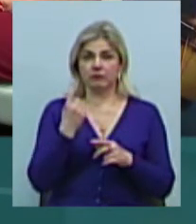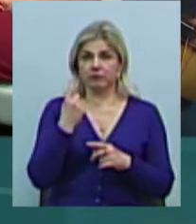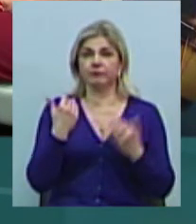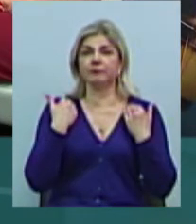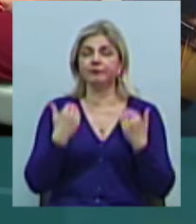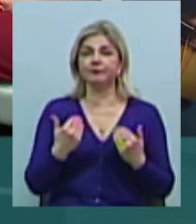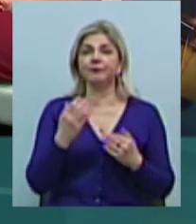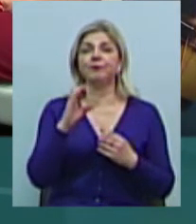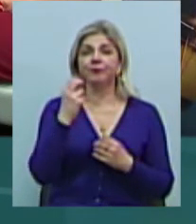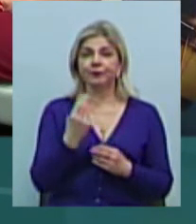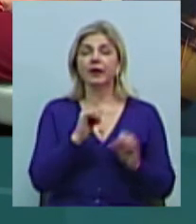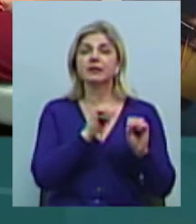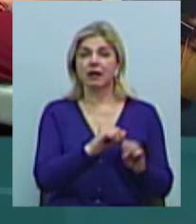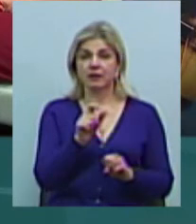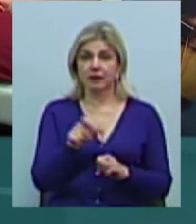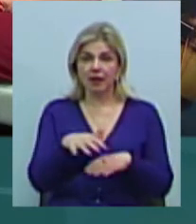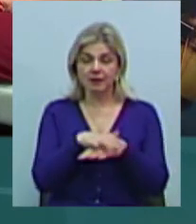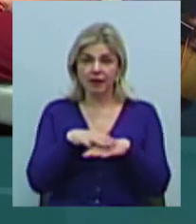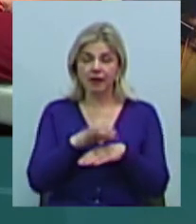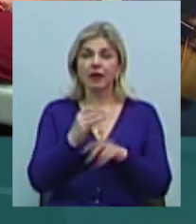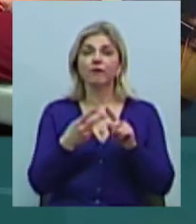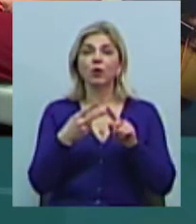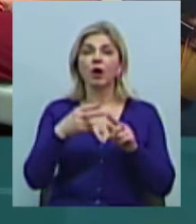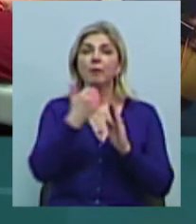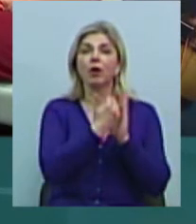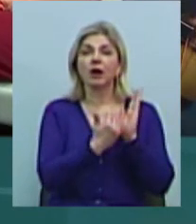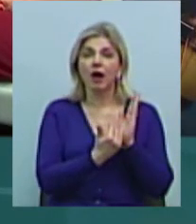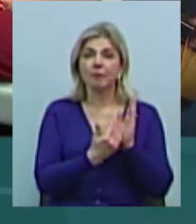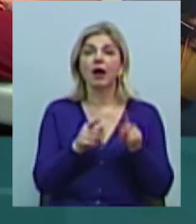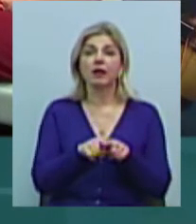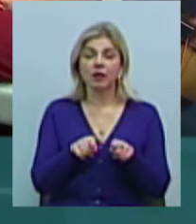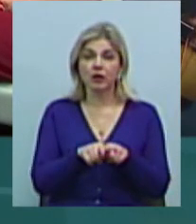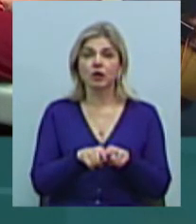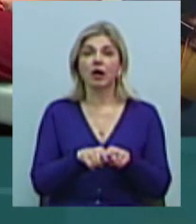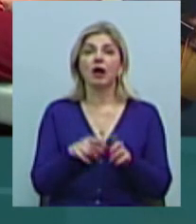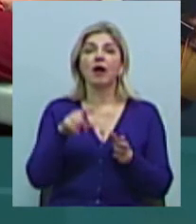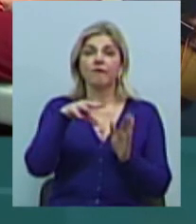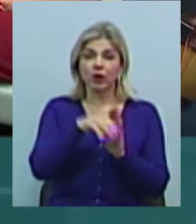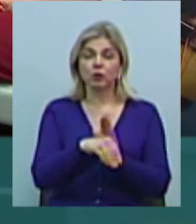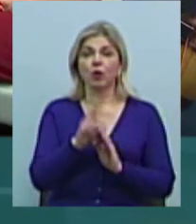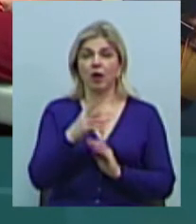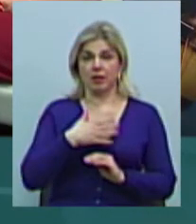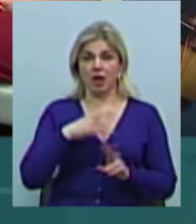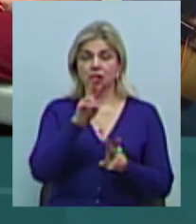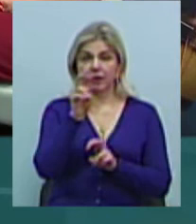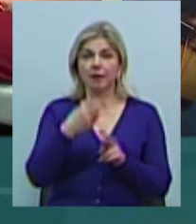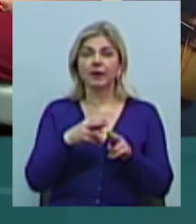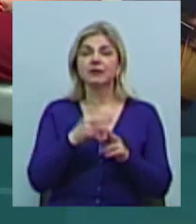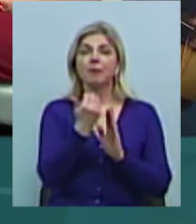програма соціального захисту населення. І друга програма, яка теж відноситься до сьогоднішньої нашої теми, це